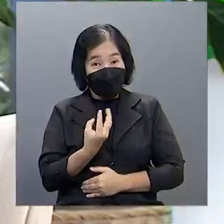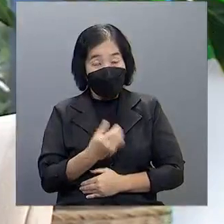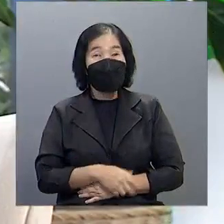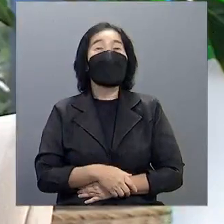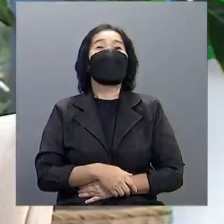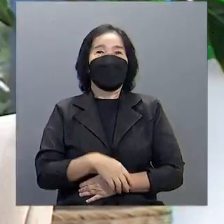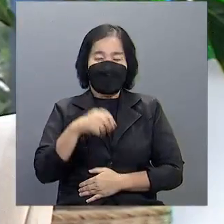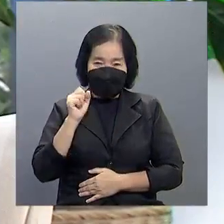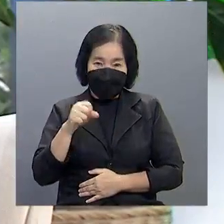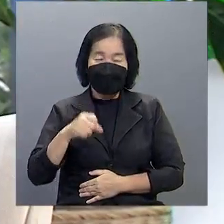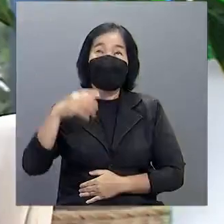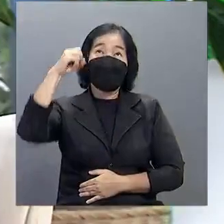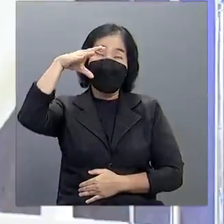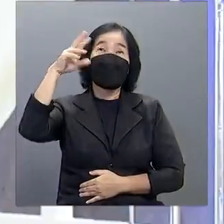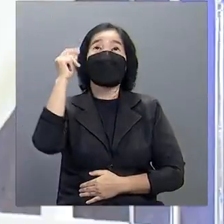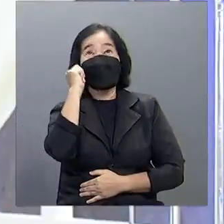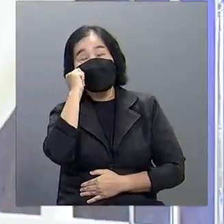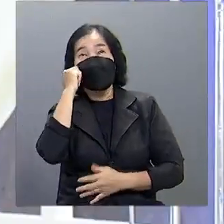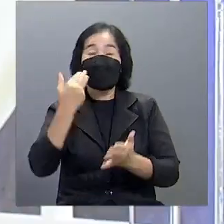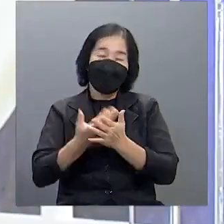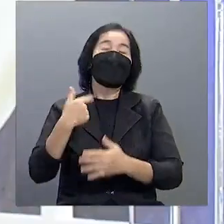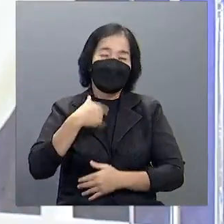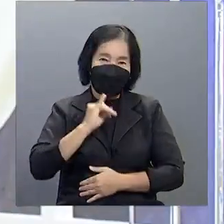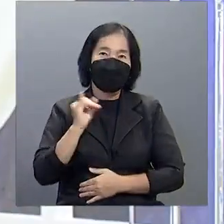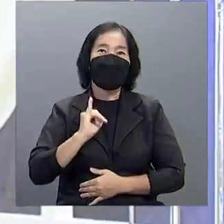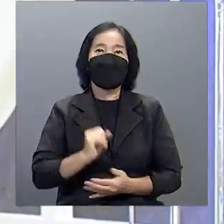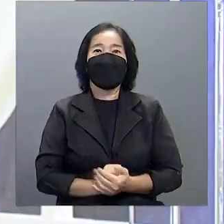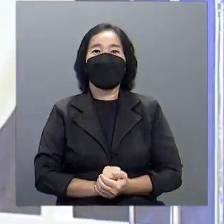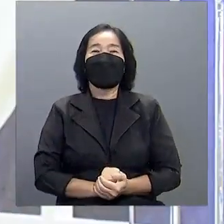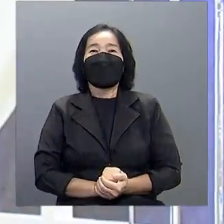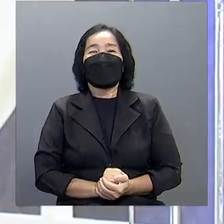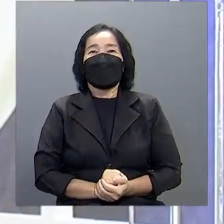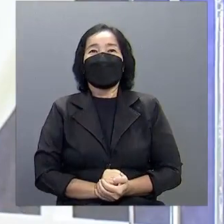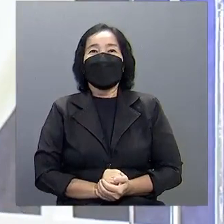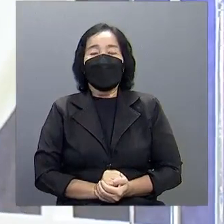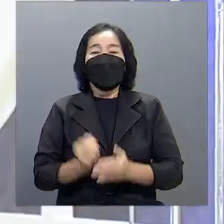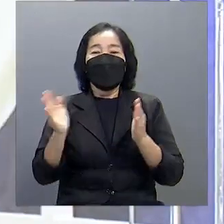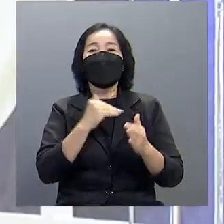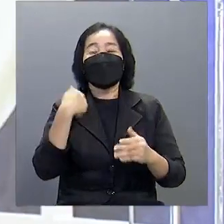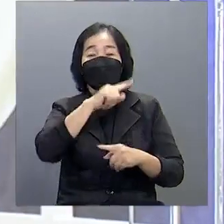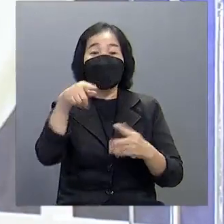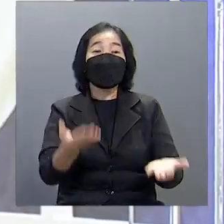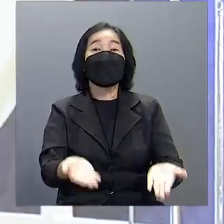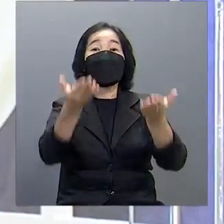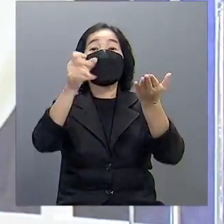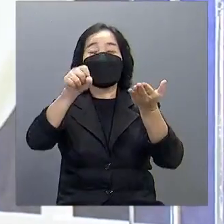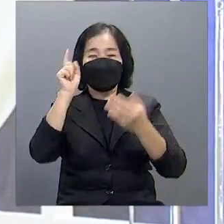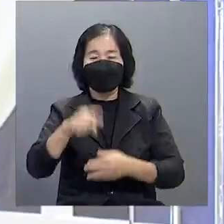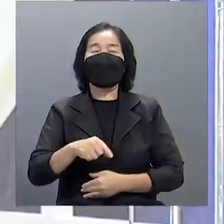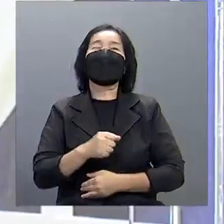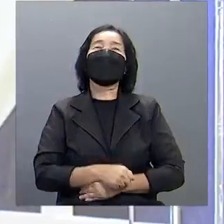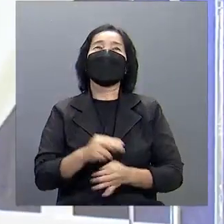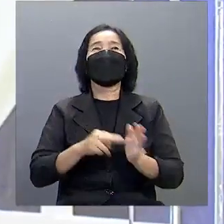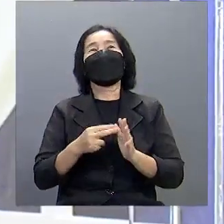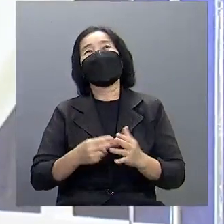านค่าบัตรเครดิต มีค่าทุกหมดอ้าวเอางี้ละกันไหนๆก็ไหนๆนะครับทุกอย่างมันแพงใช่ไหมเขาบอกให้ร้องเพลงให้เต้นให้ขยับร่างกายเนี่ยมันจะช่